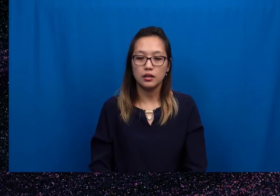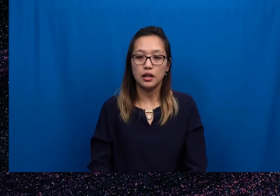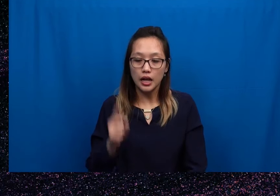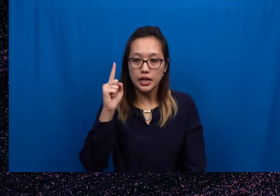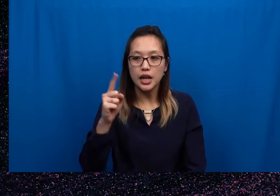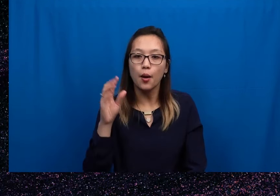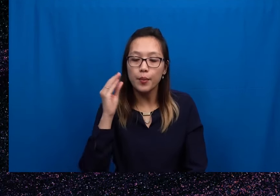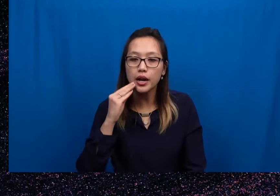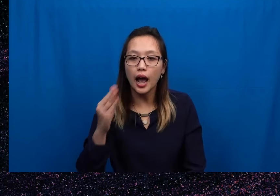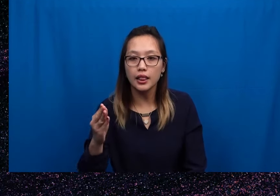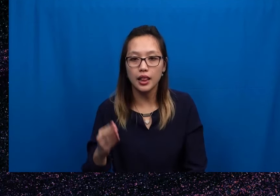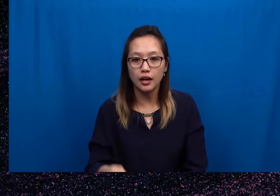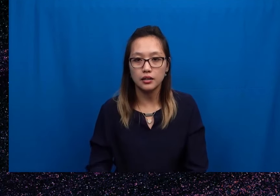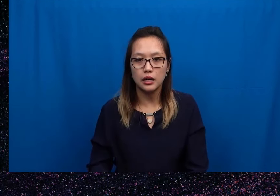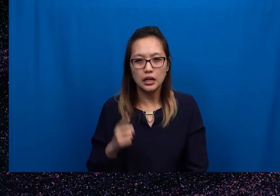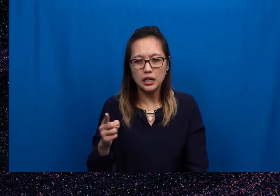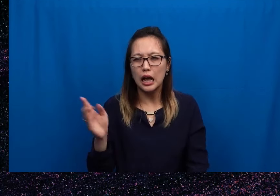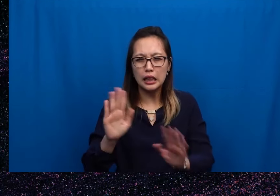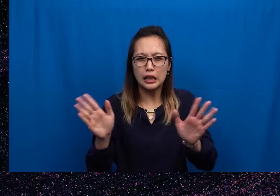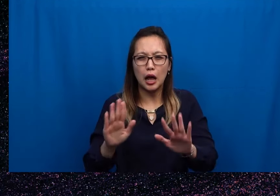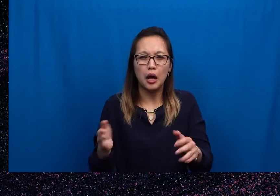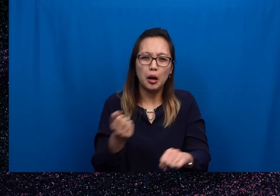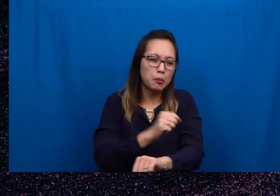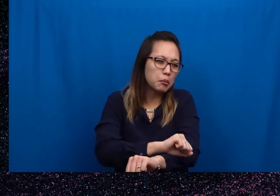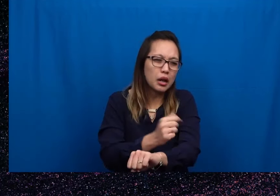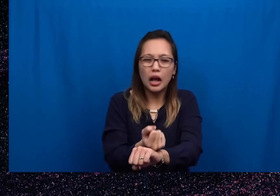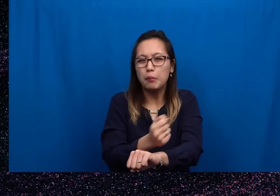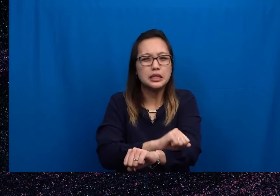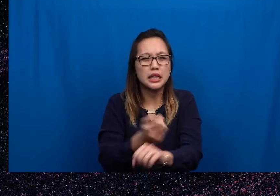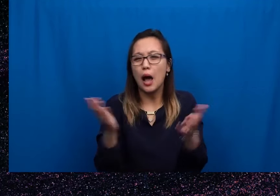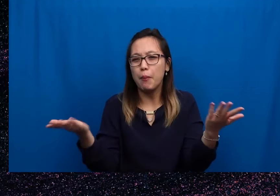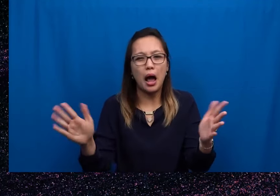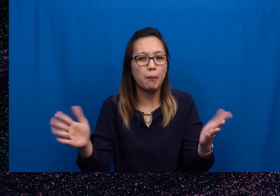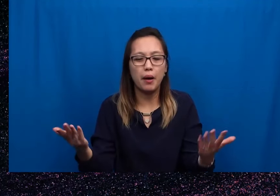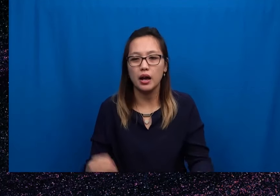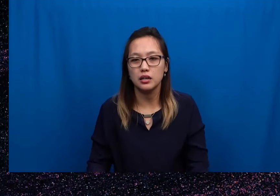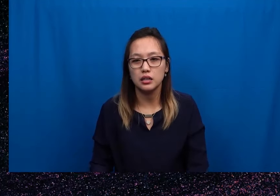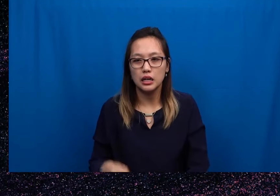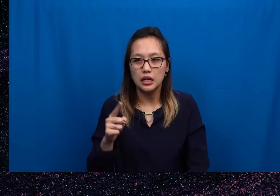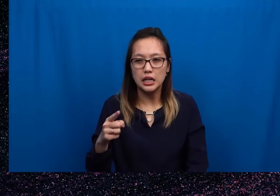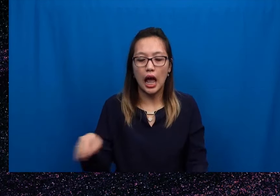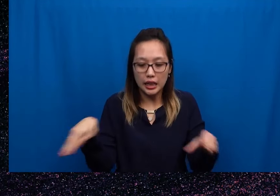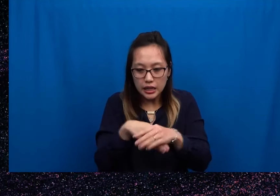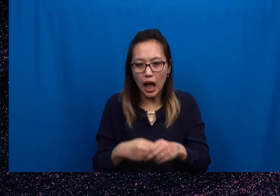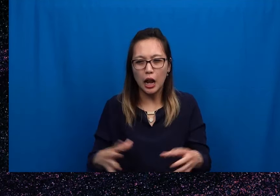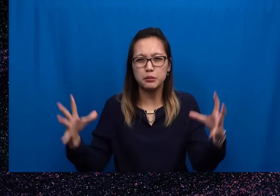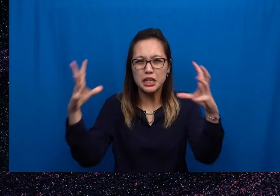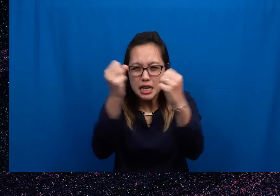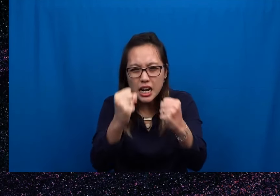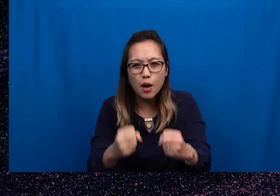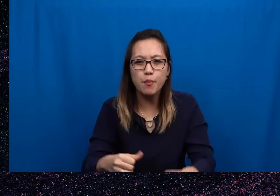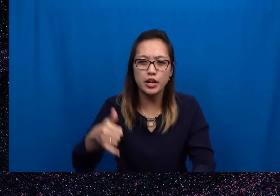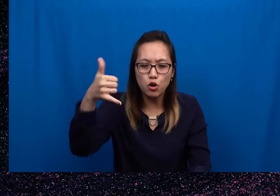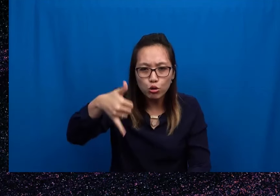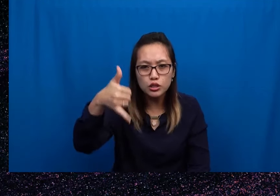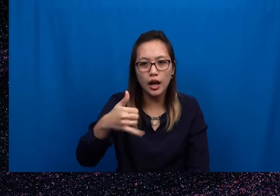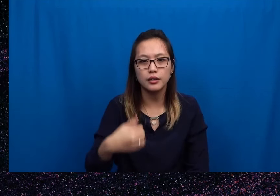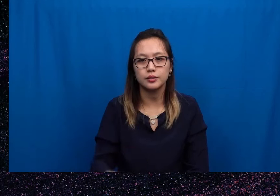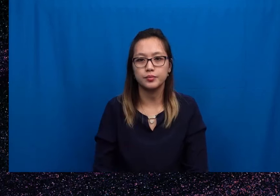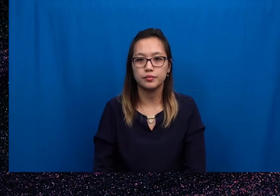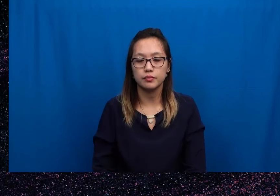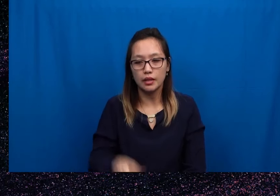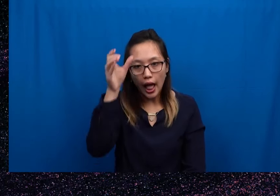yang ke-19 bahwa dia tidak berdaya. Berada di bawah cengkraman dosa. Sehingga dia berkata, sebab bukan